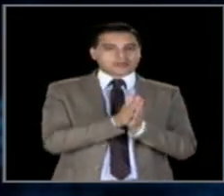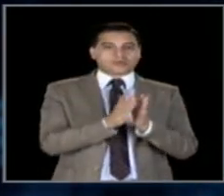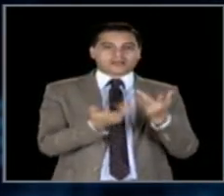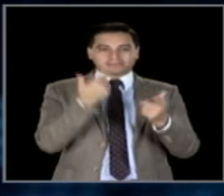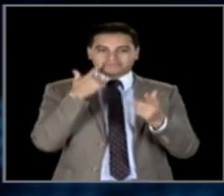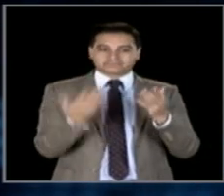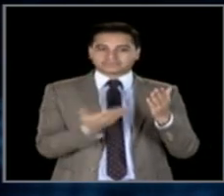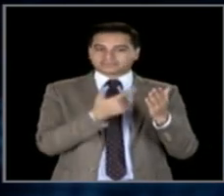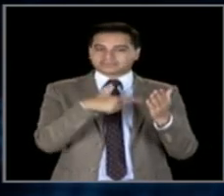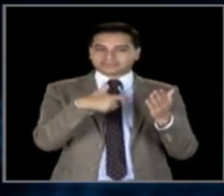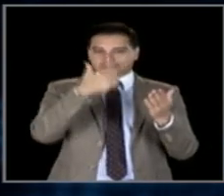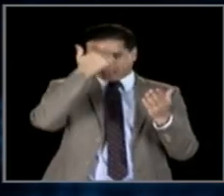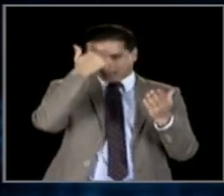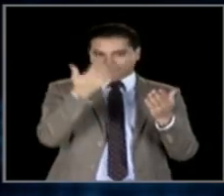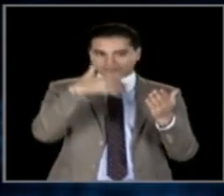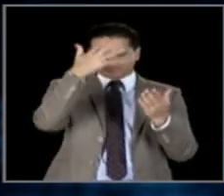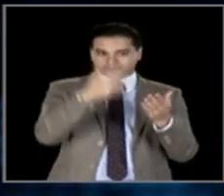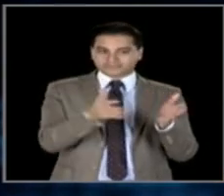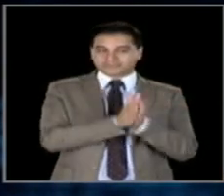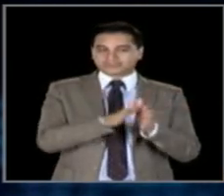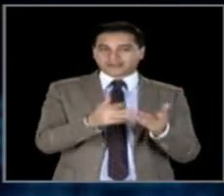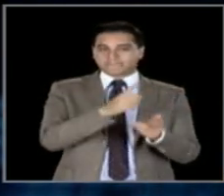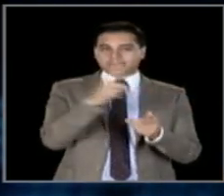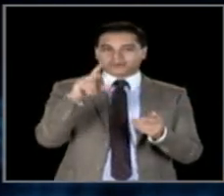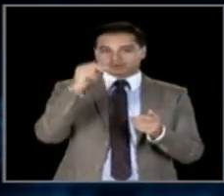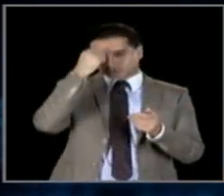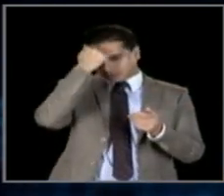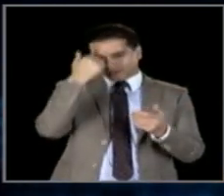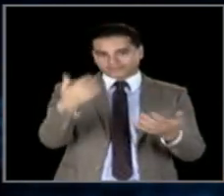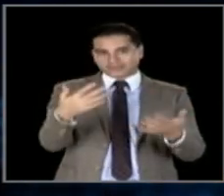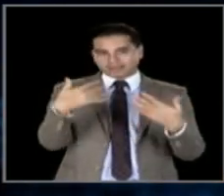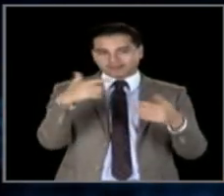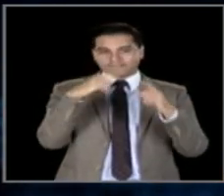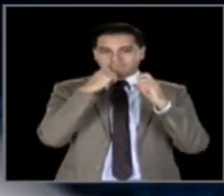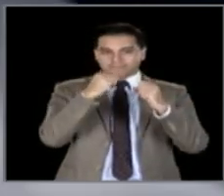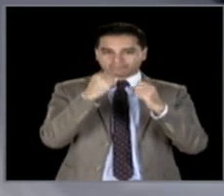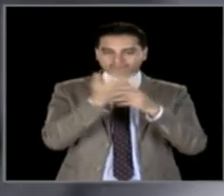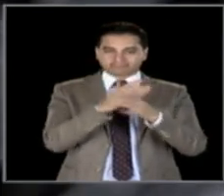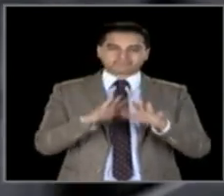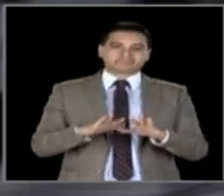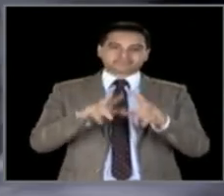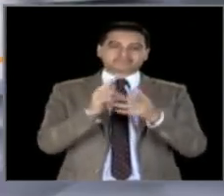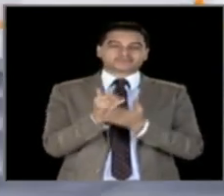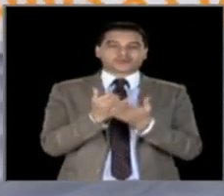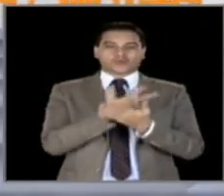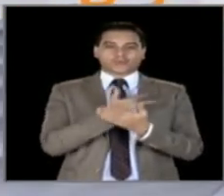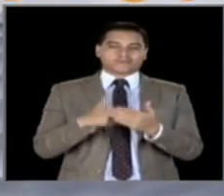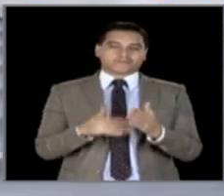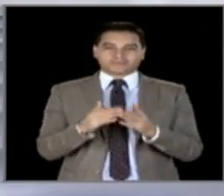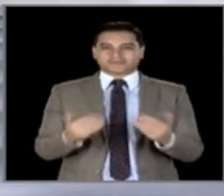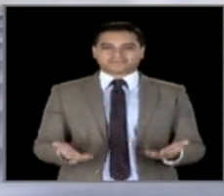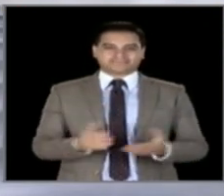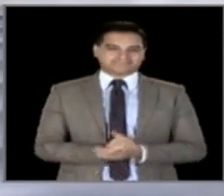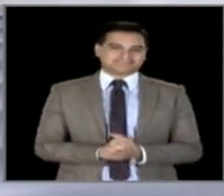يساوي 60,000 جنيه، ويبقى الرصيد لحد دلوقتي 120,000 جنيه في خزنة البنك الأهلي لتطوير